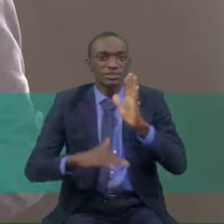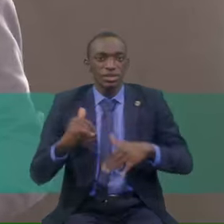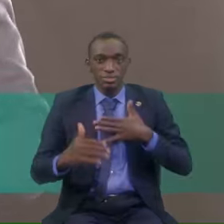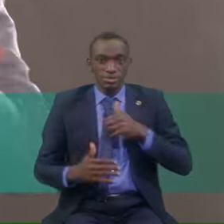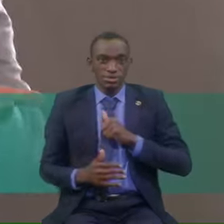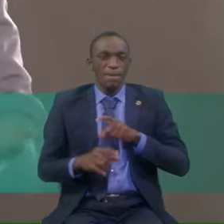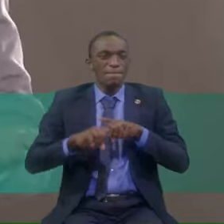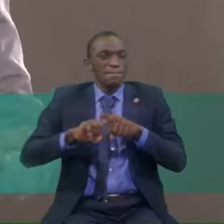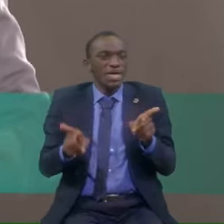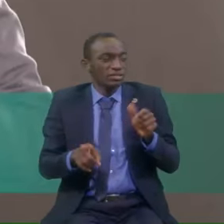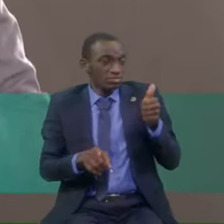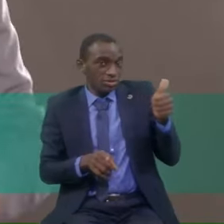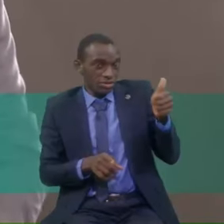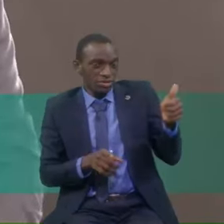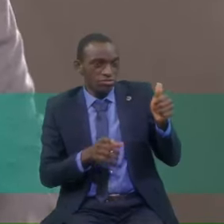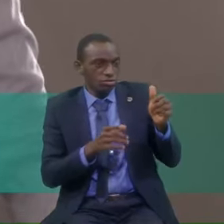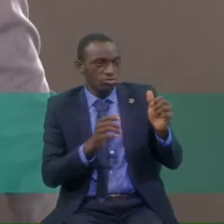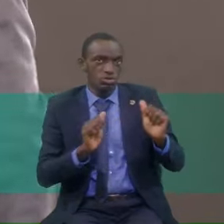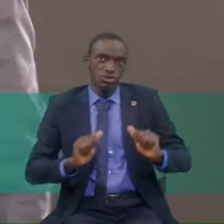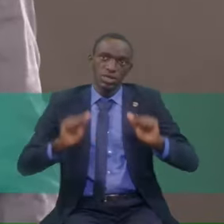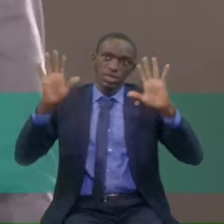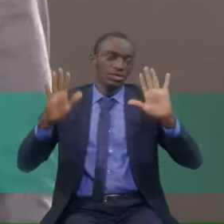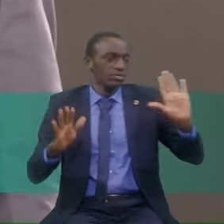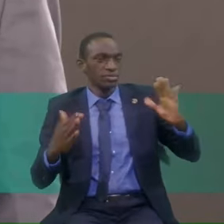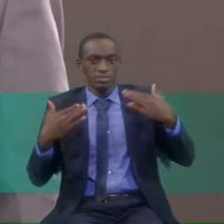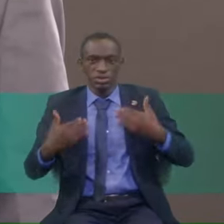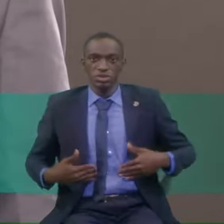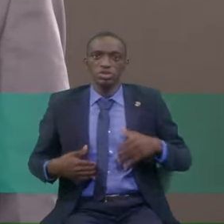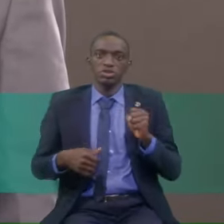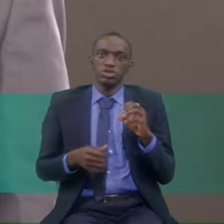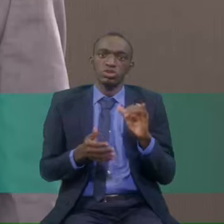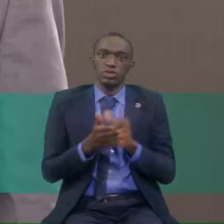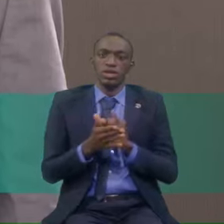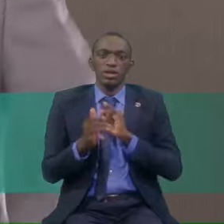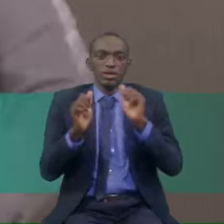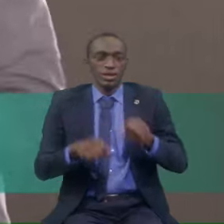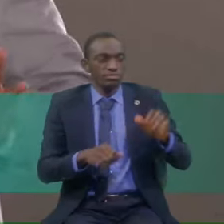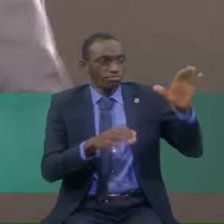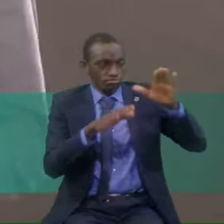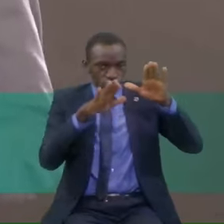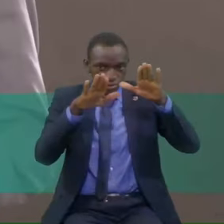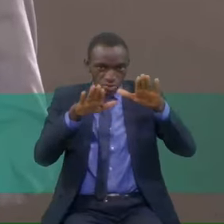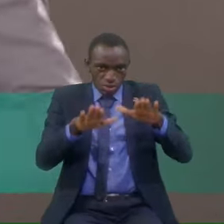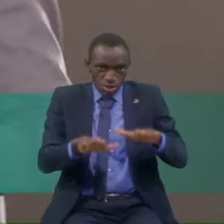Mais ils se soumettent, ils livrent leur corps pour que je puisse les plonger dans l'eau.